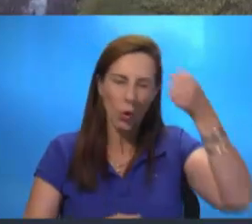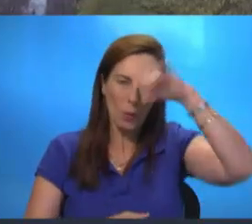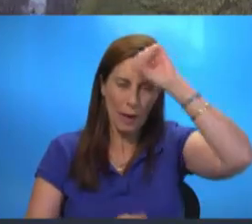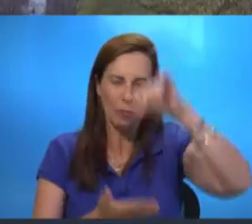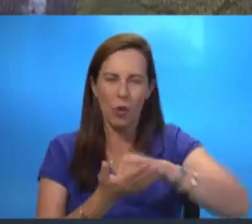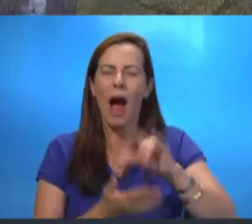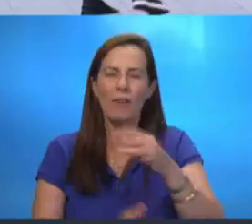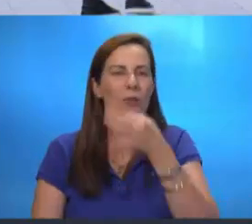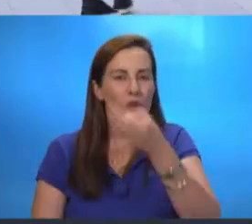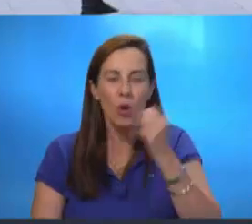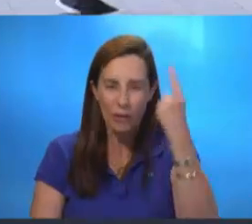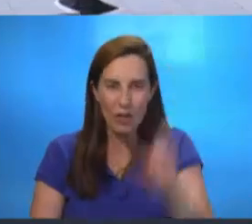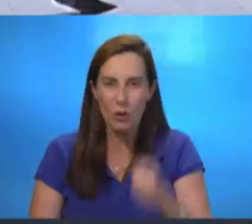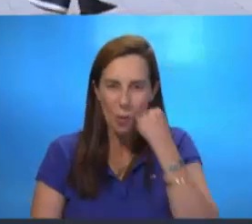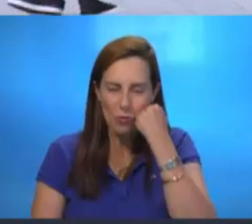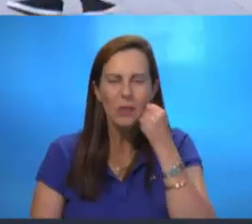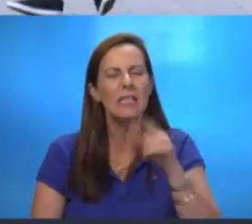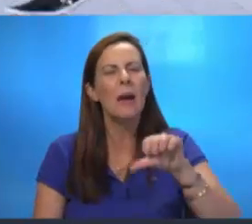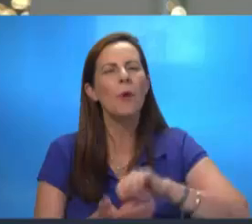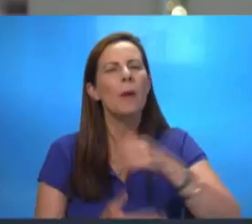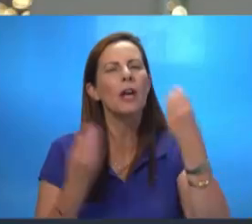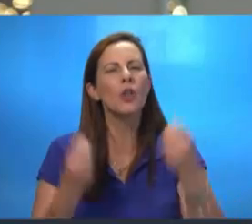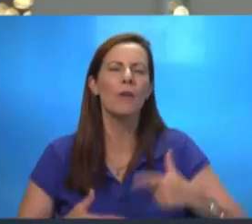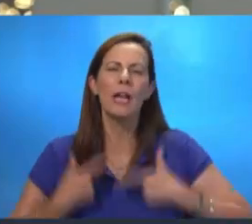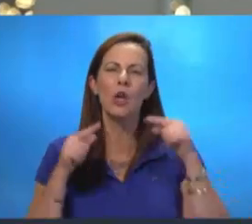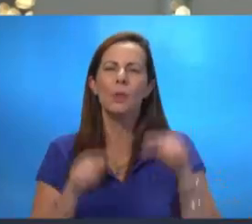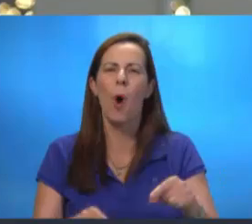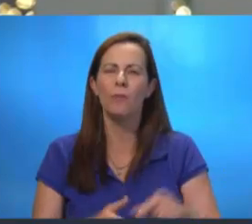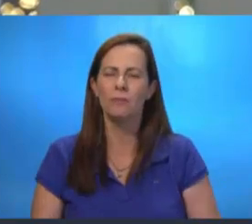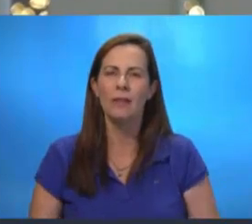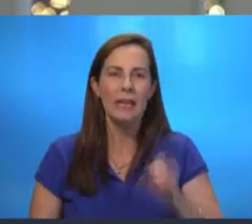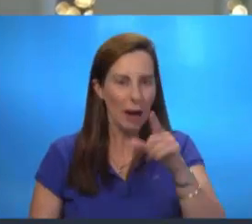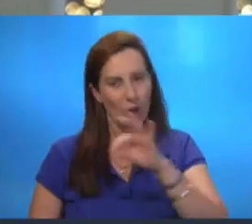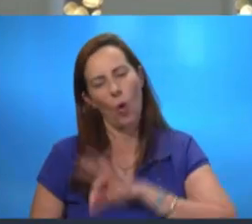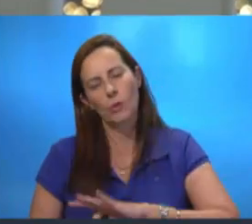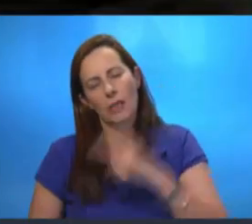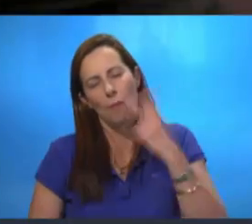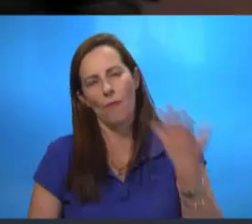אם תשאלו את המוסקבאים, זה המקום הכי טוב לחיות בו. אם אתה רוסי, כמובן.